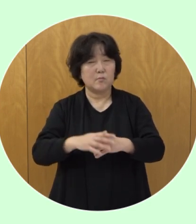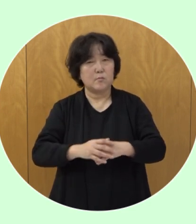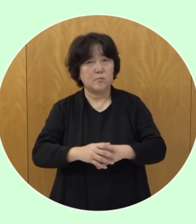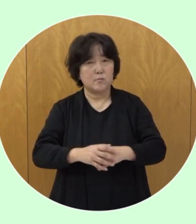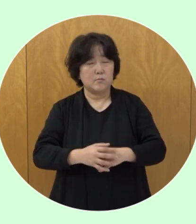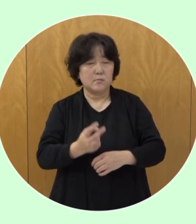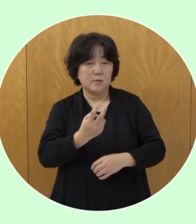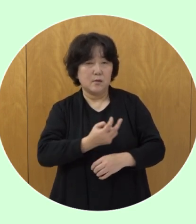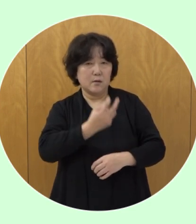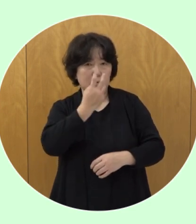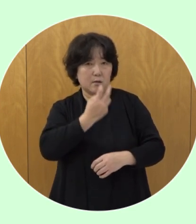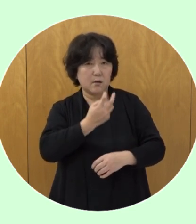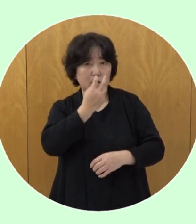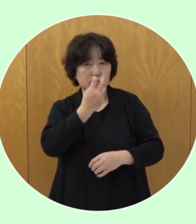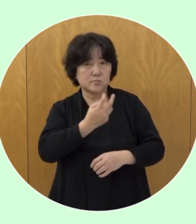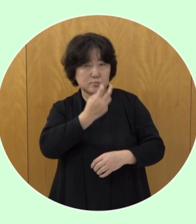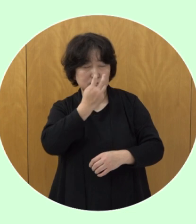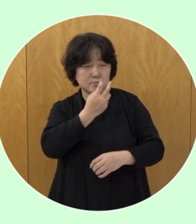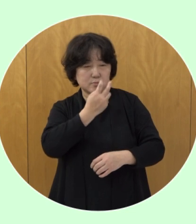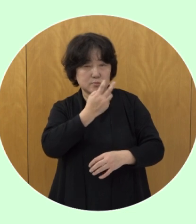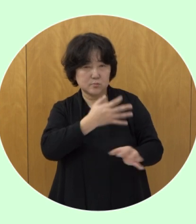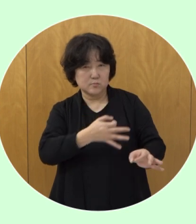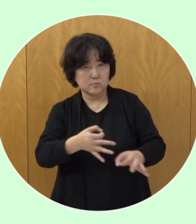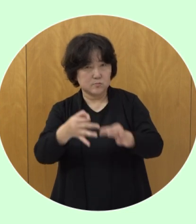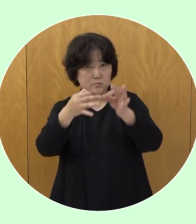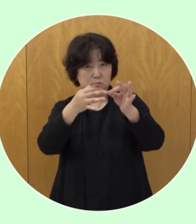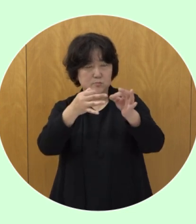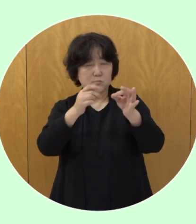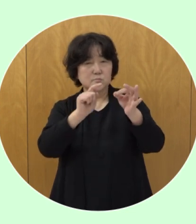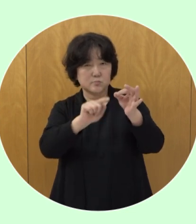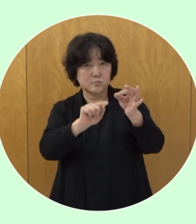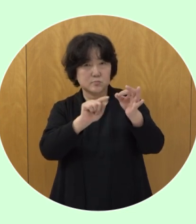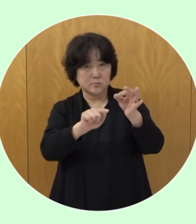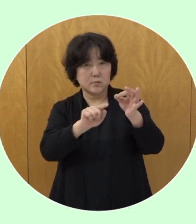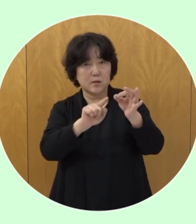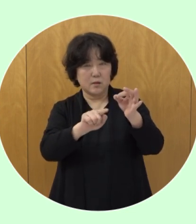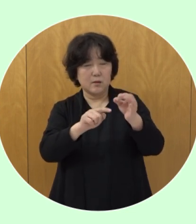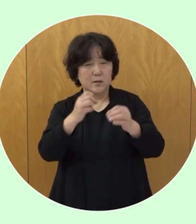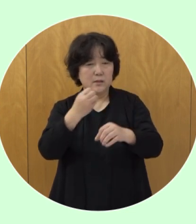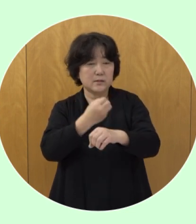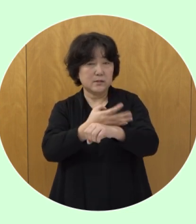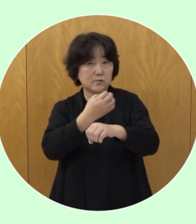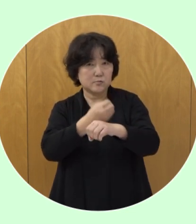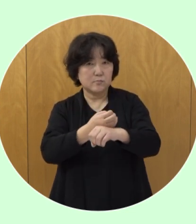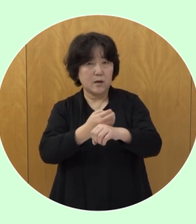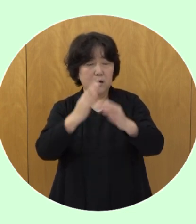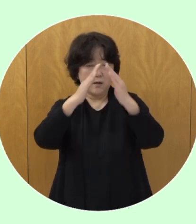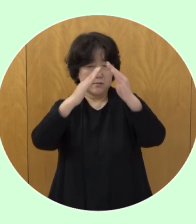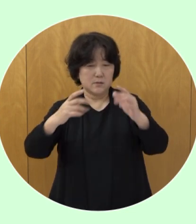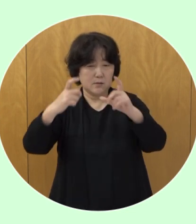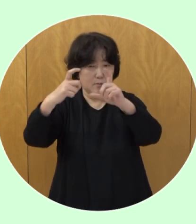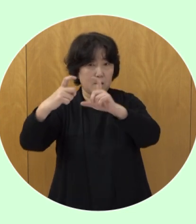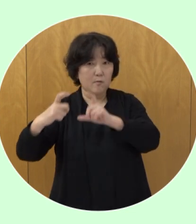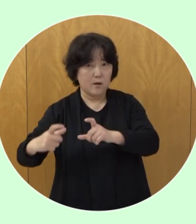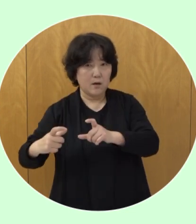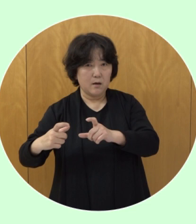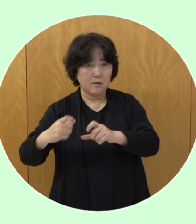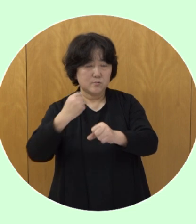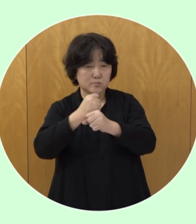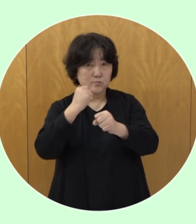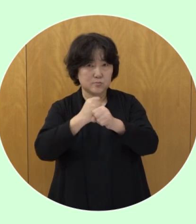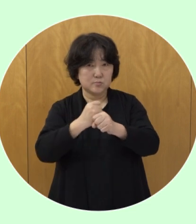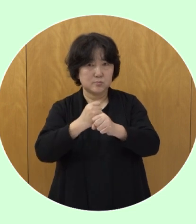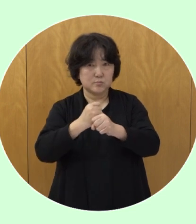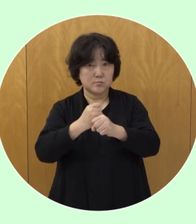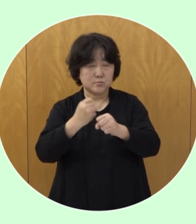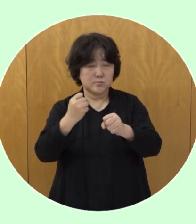するブタンガスの高騰の影響を大きく受ける菊間瓦製造事業者に対し、それぞれ影響